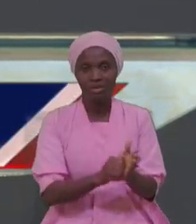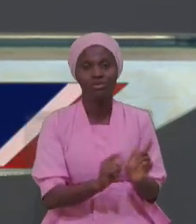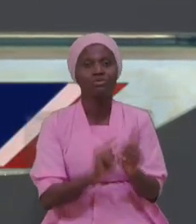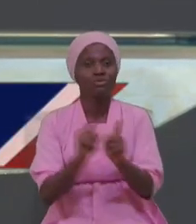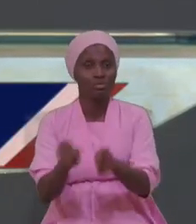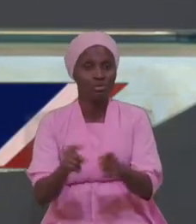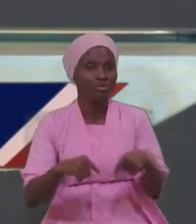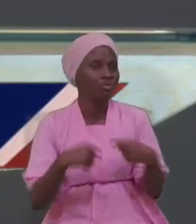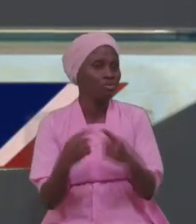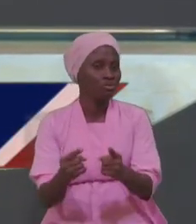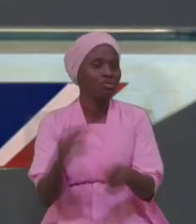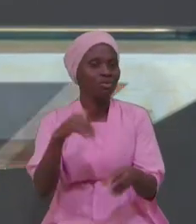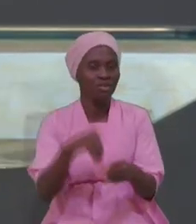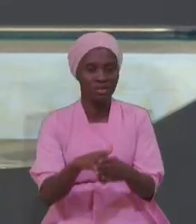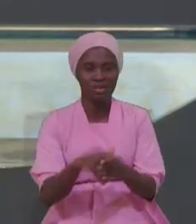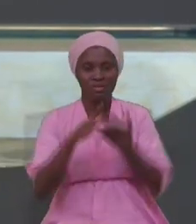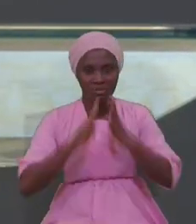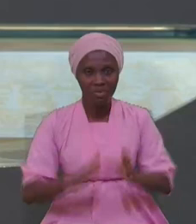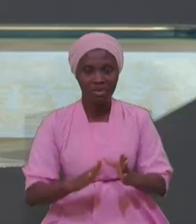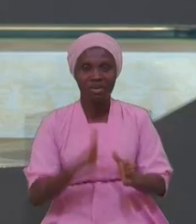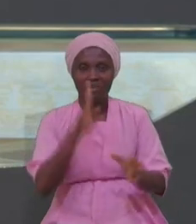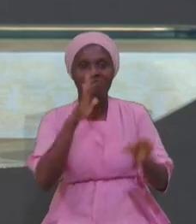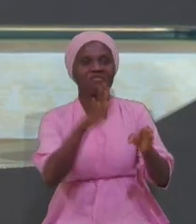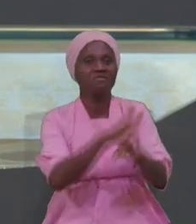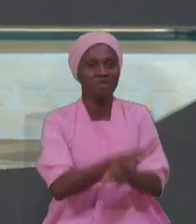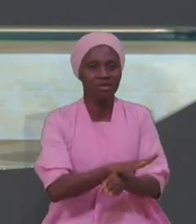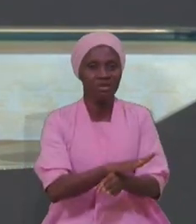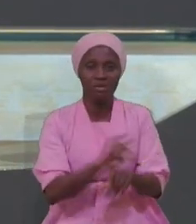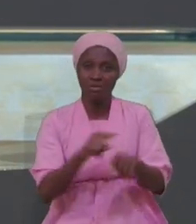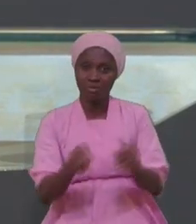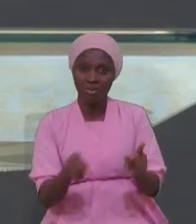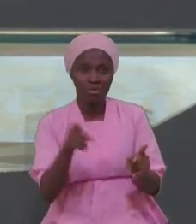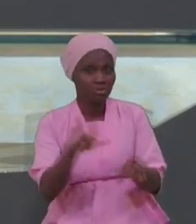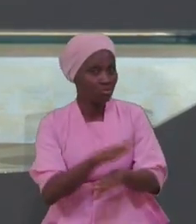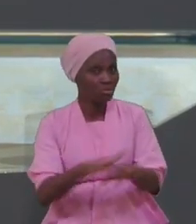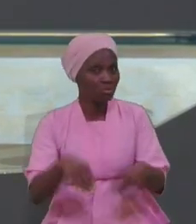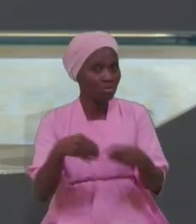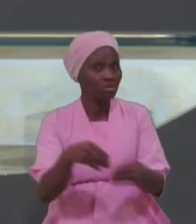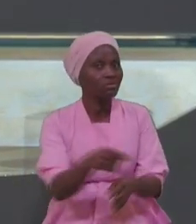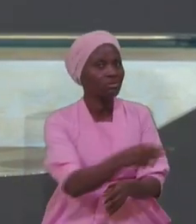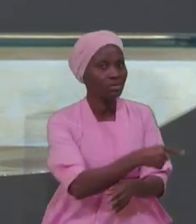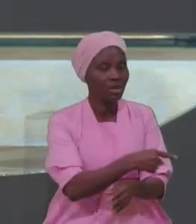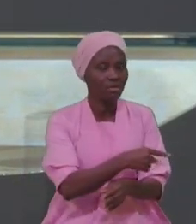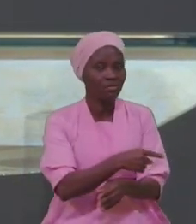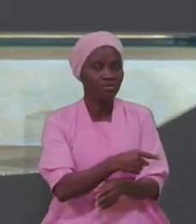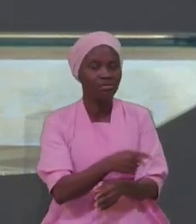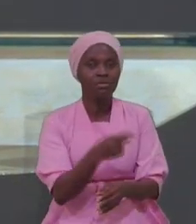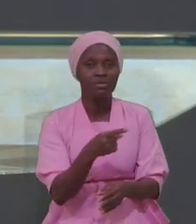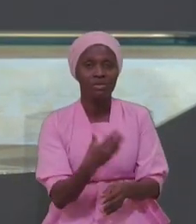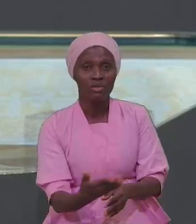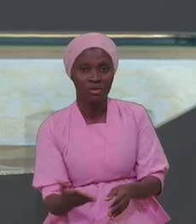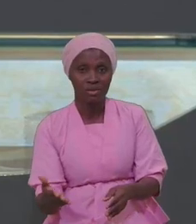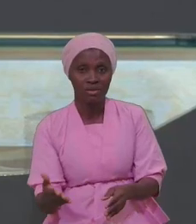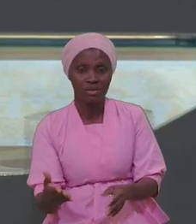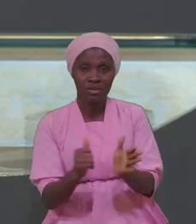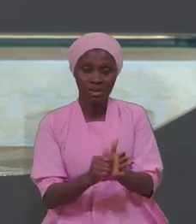chauffez-vous et vous rassasiez, et que vous ne leur donniez pas ce qui est nécessaire au